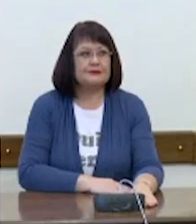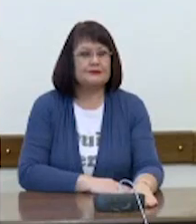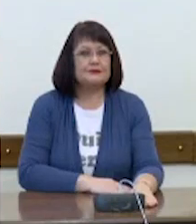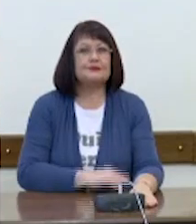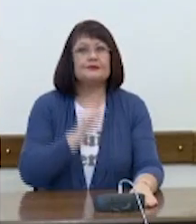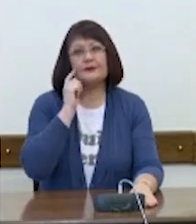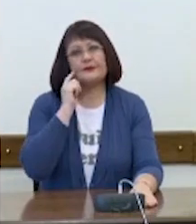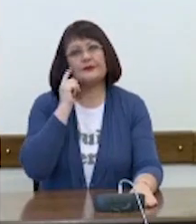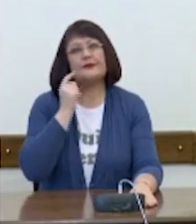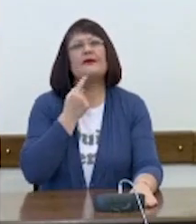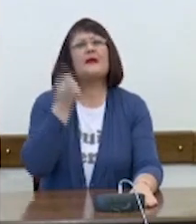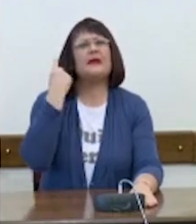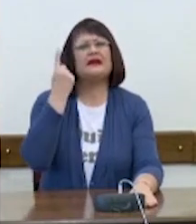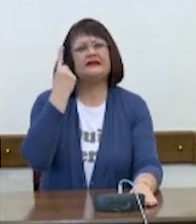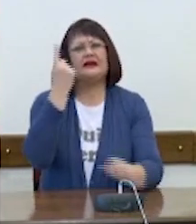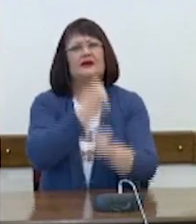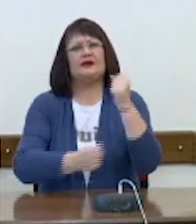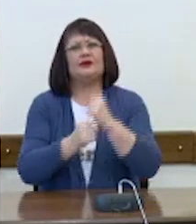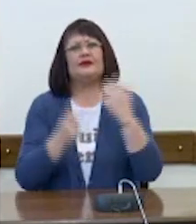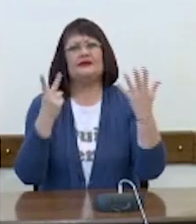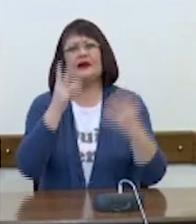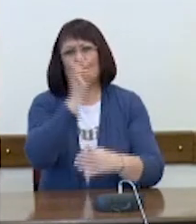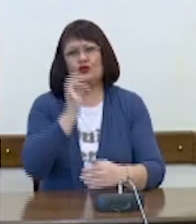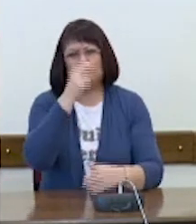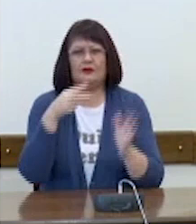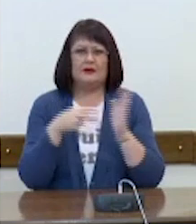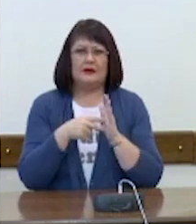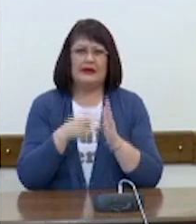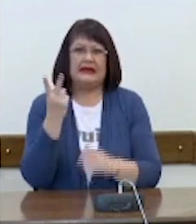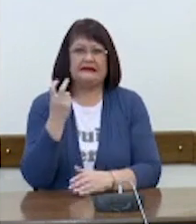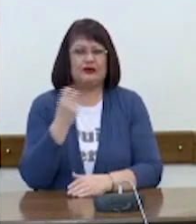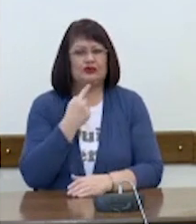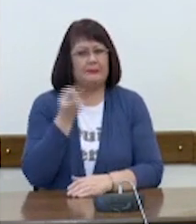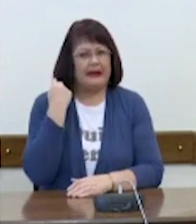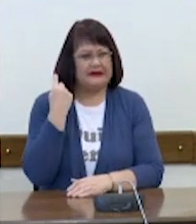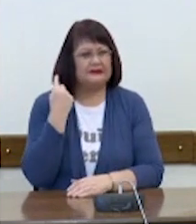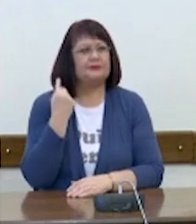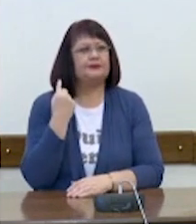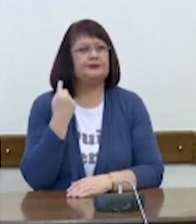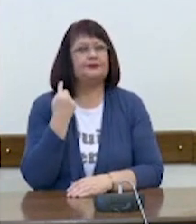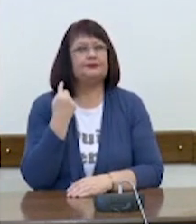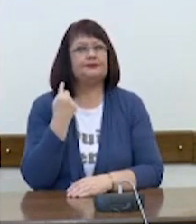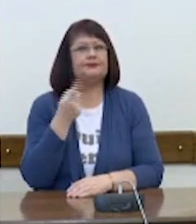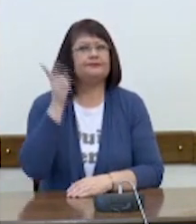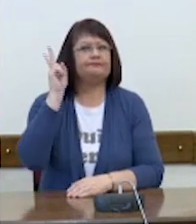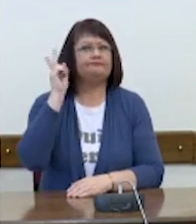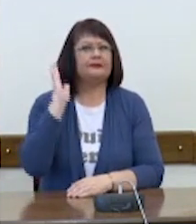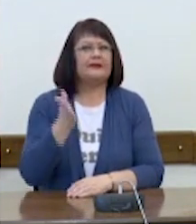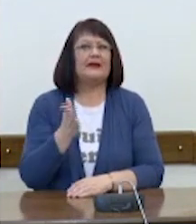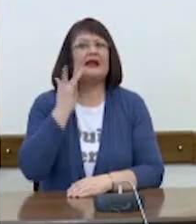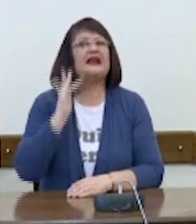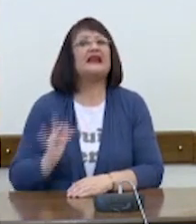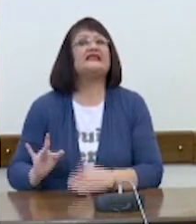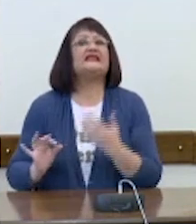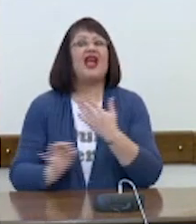Ένα χρόνο πριν, στις 7 του Οκτώβρη του 2020, η καταδίκη της ναζιστικής